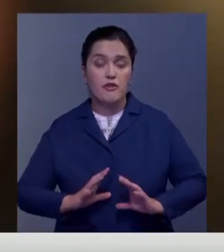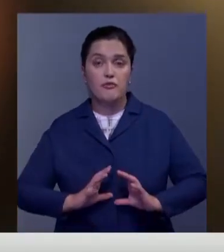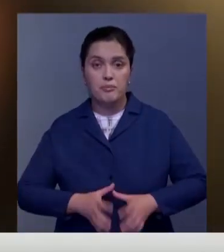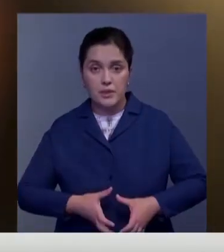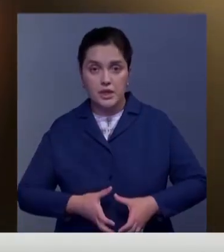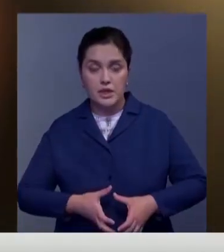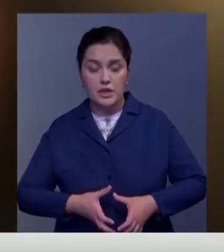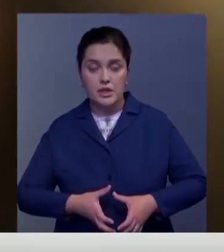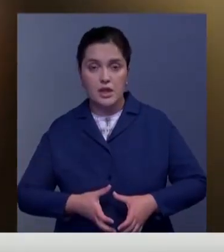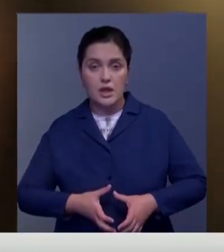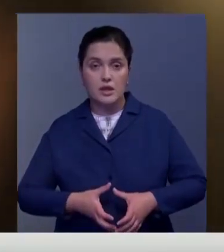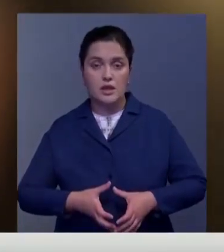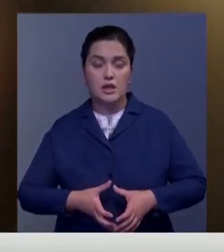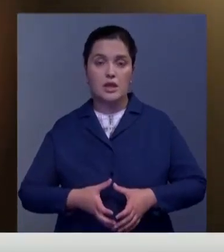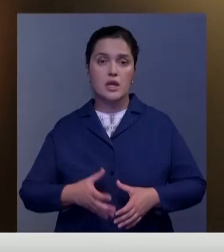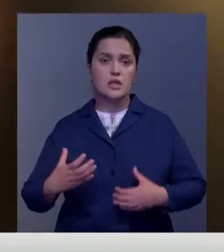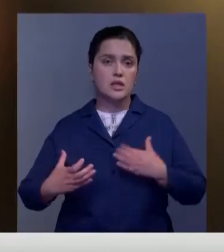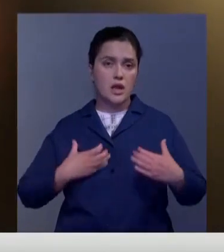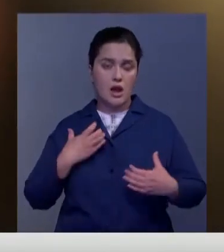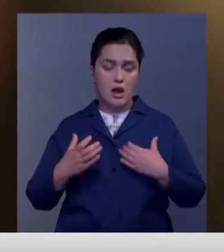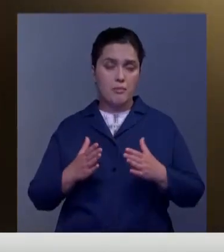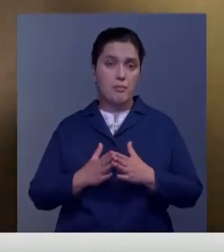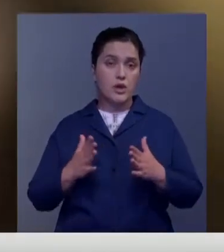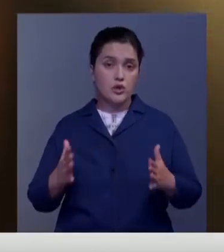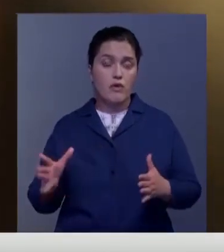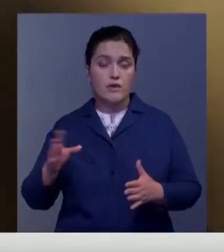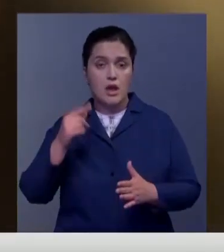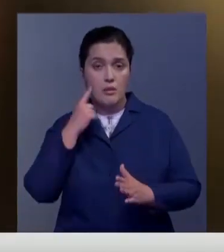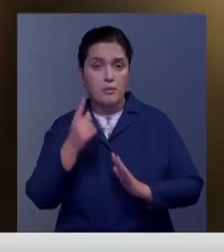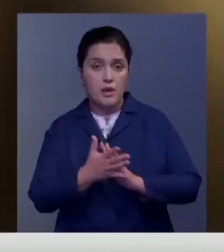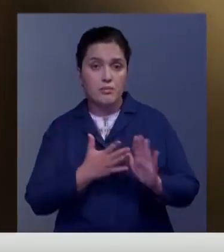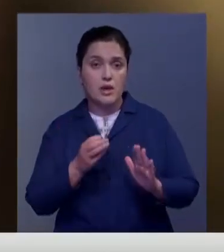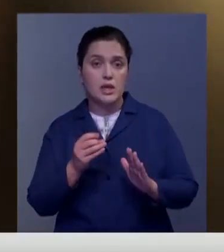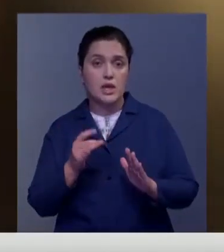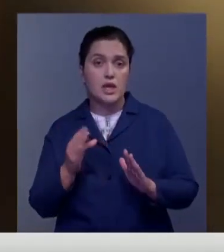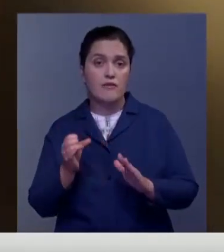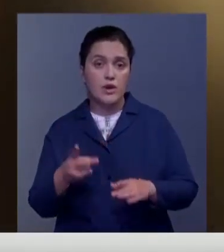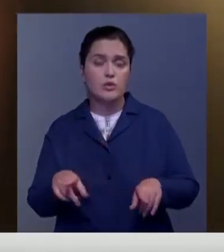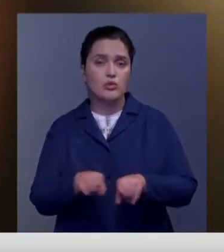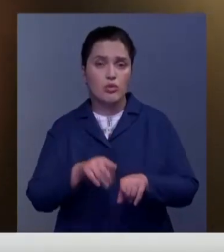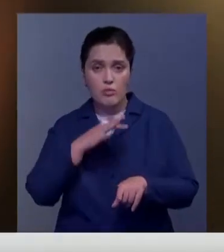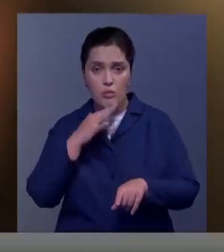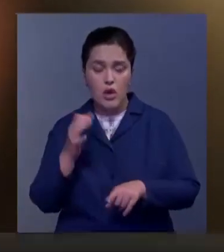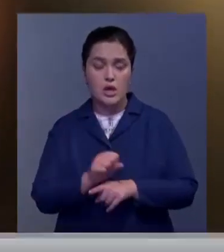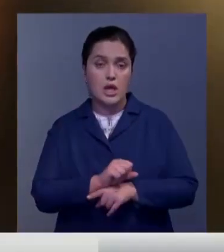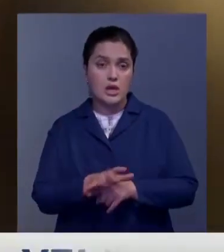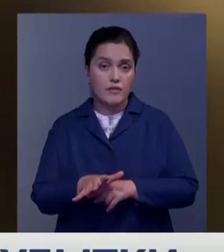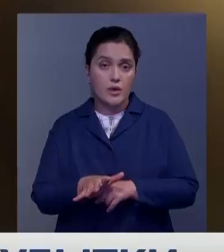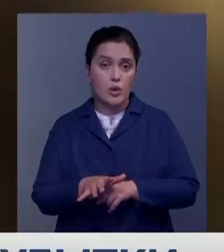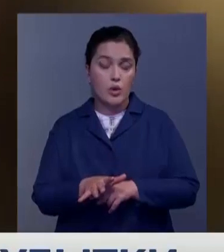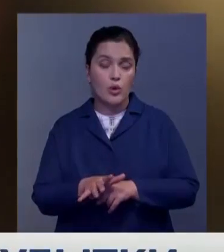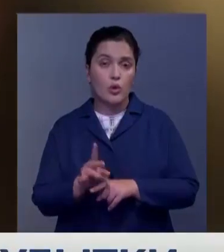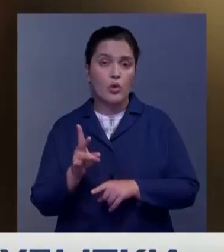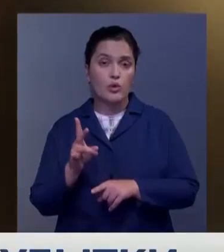И, соответственно, страх большой, хотя все понимают, что и в Ереване полно коронавируса, и вообще везде. Но, тем не